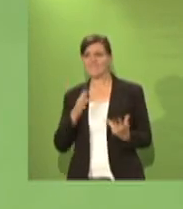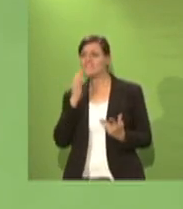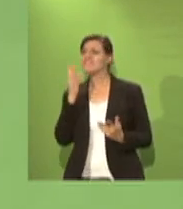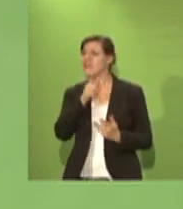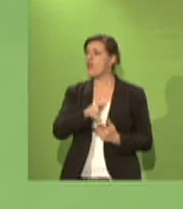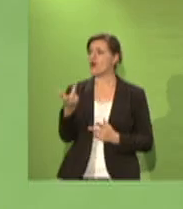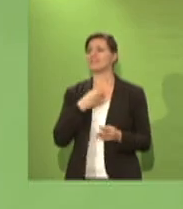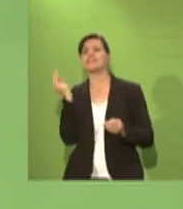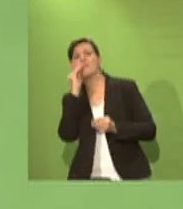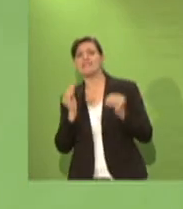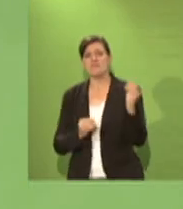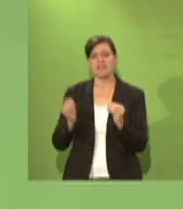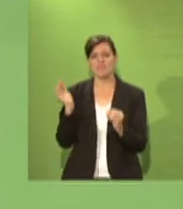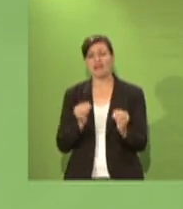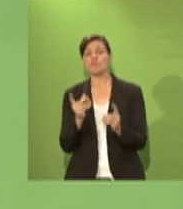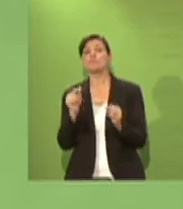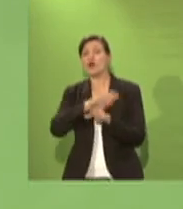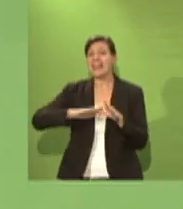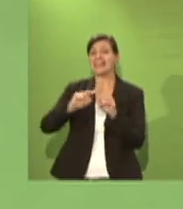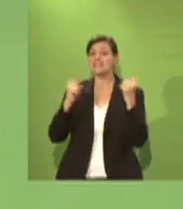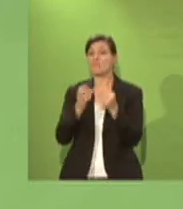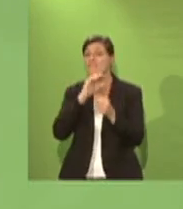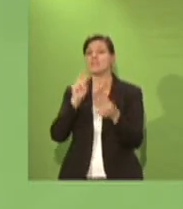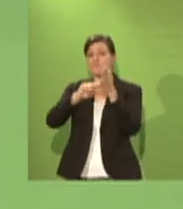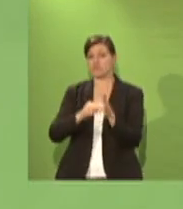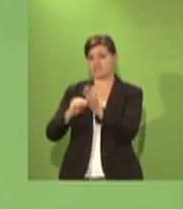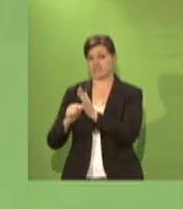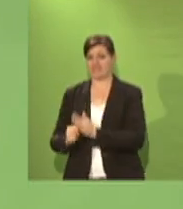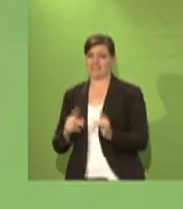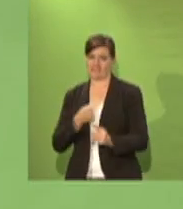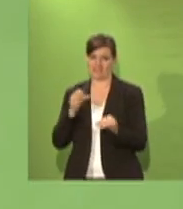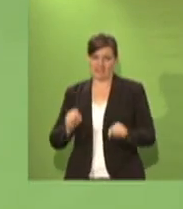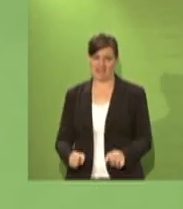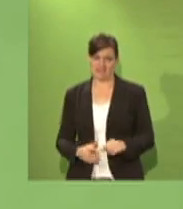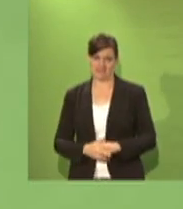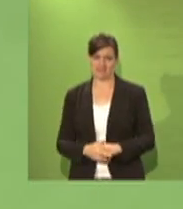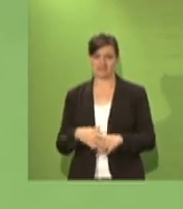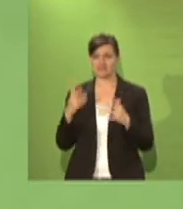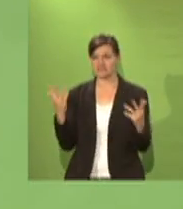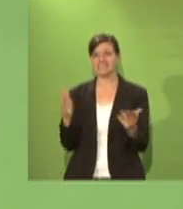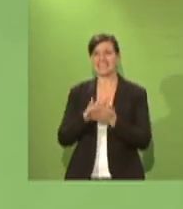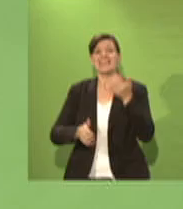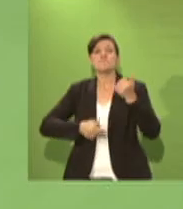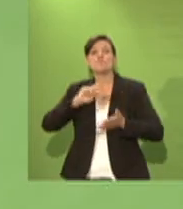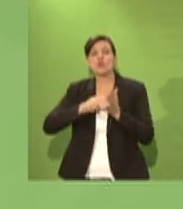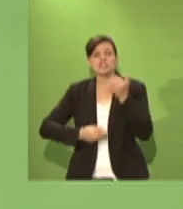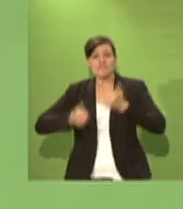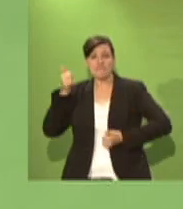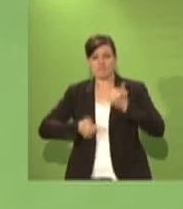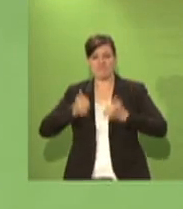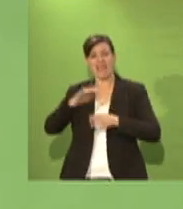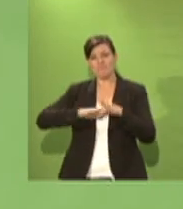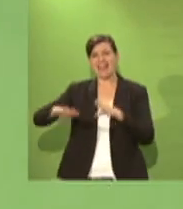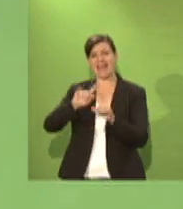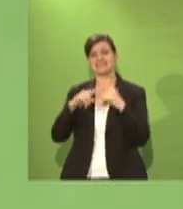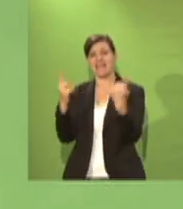Beteiligungen haben, dass wir viel Politik im ländlichen Raum machen können, viele Aktive im ländlichen Raum haben, weil der Wettbewerb, der politische Wettbewerb im ländlichen